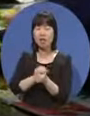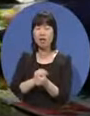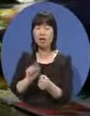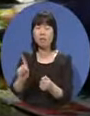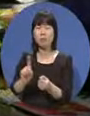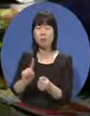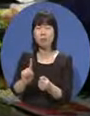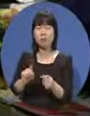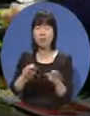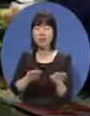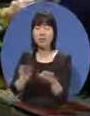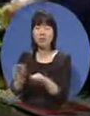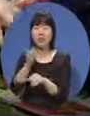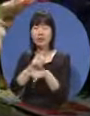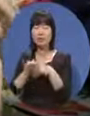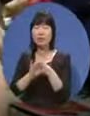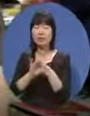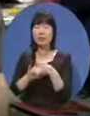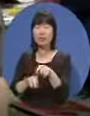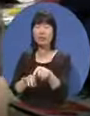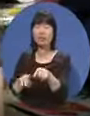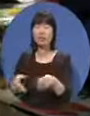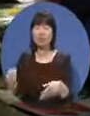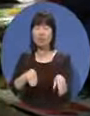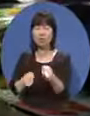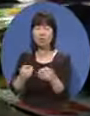뭐 넣고 있으면 양이 좀 쌘 굉장히